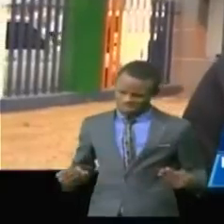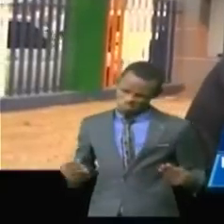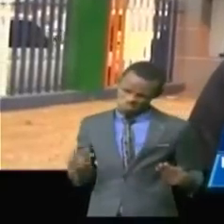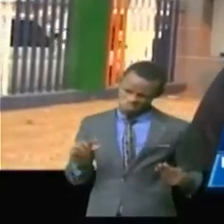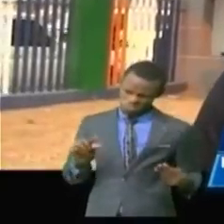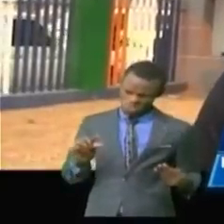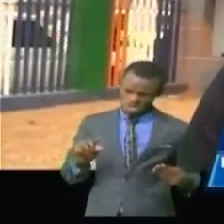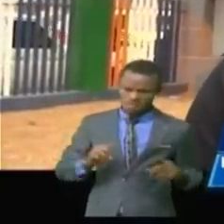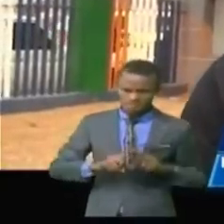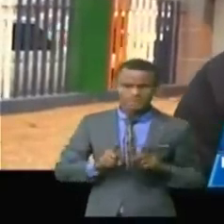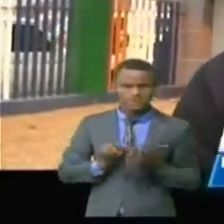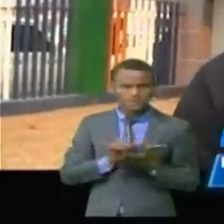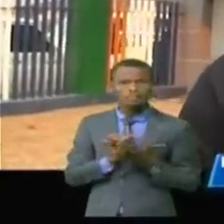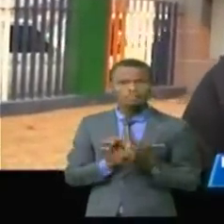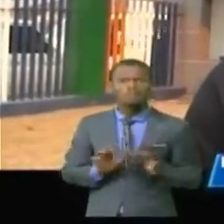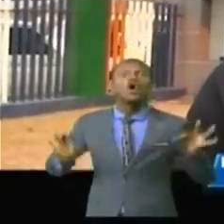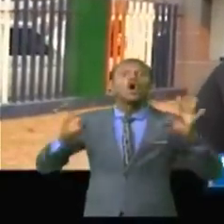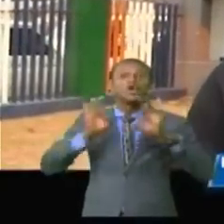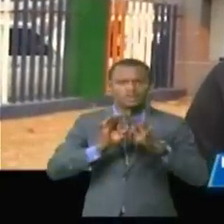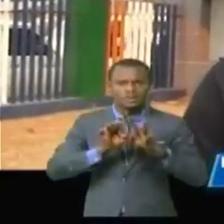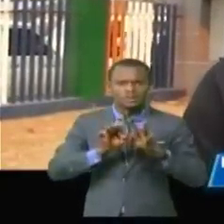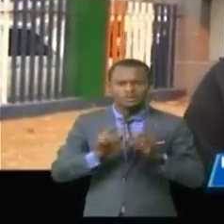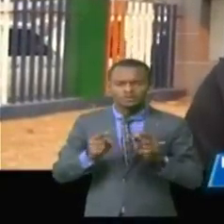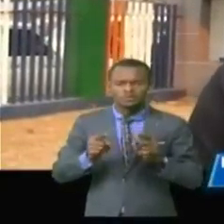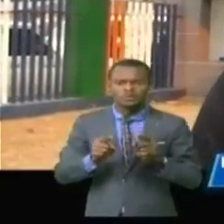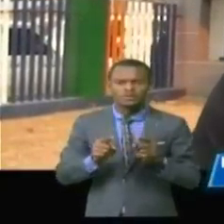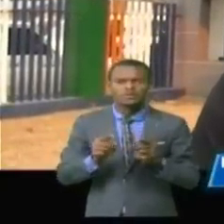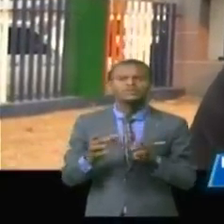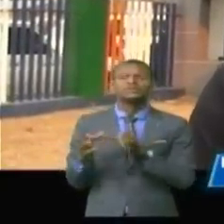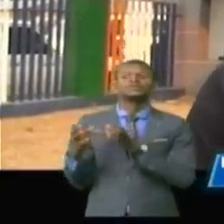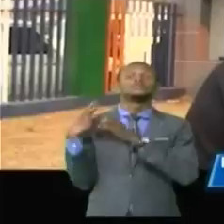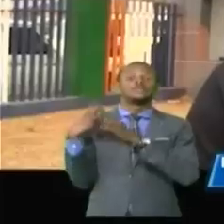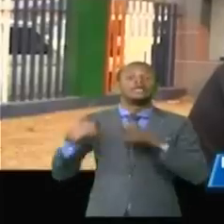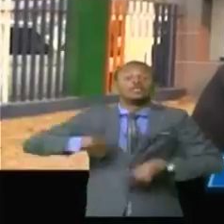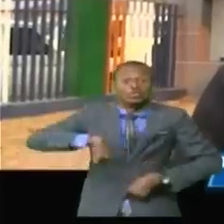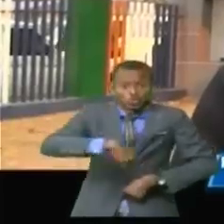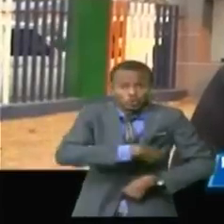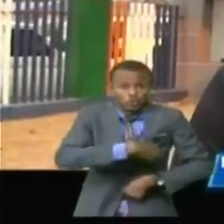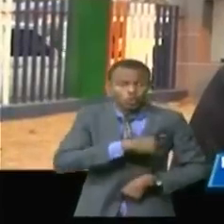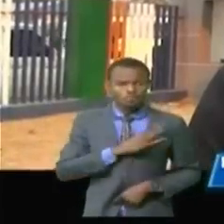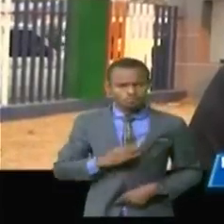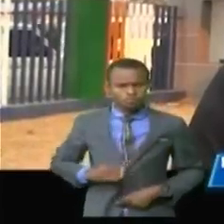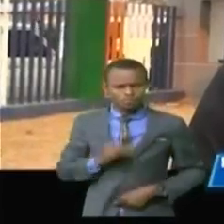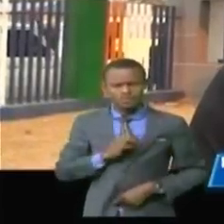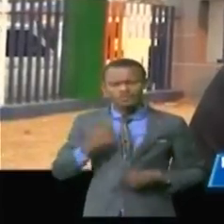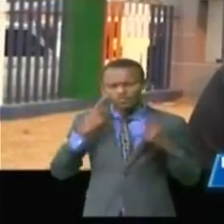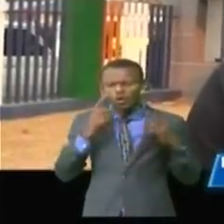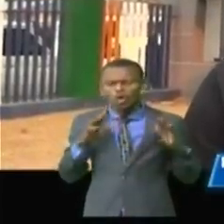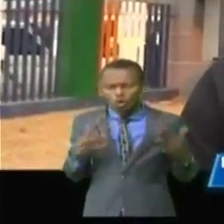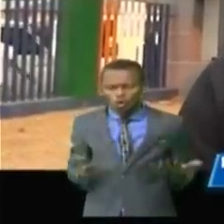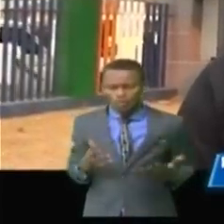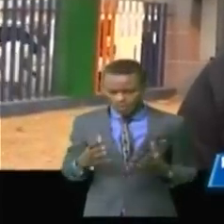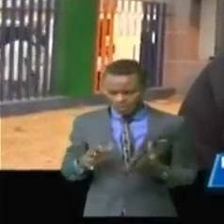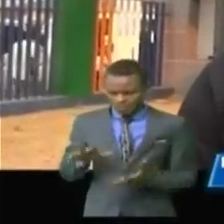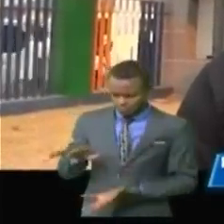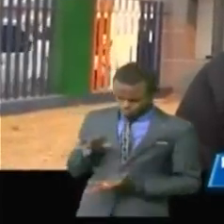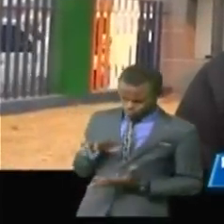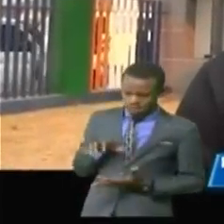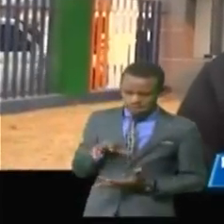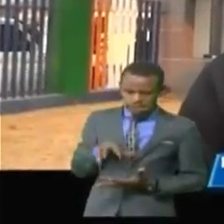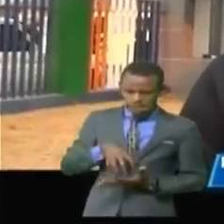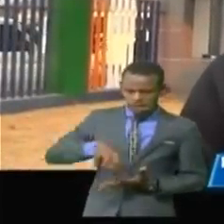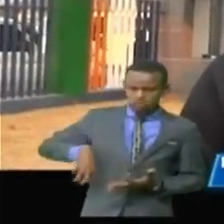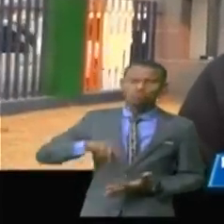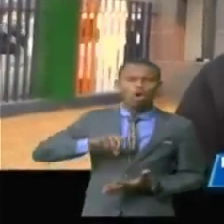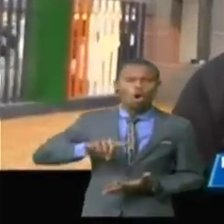geste qui compte. Il nous revient maintenant à nous, autorités municipales, de vulgariser avec nos